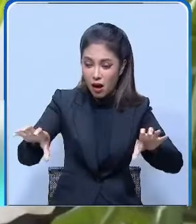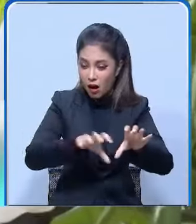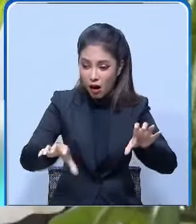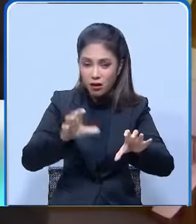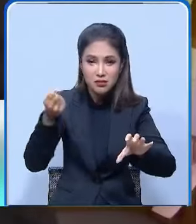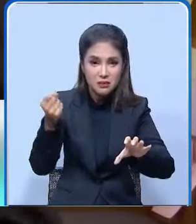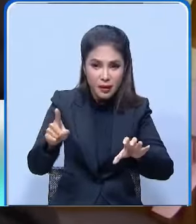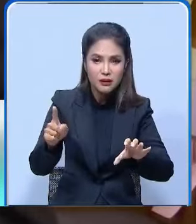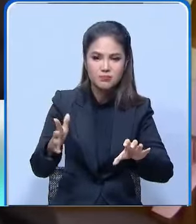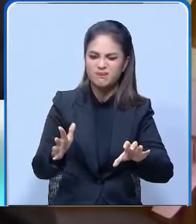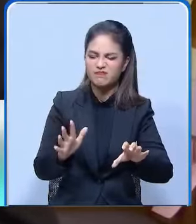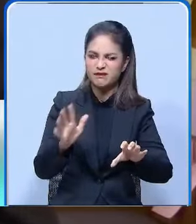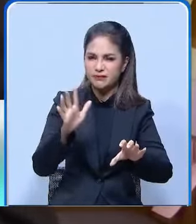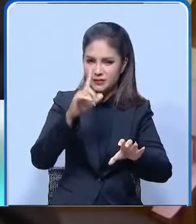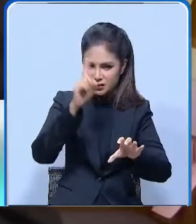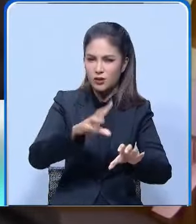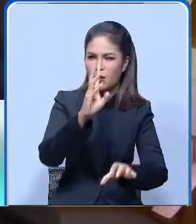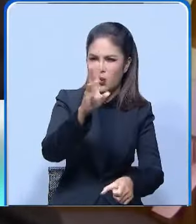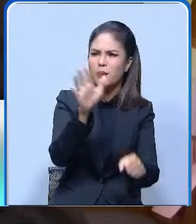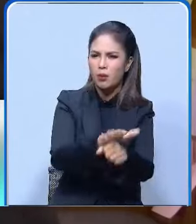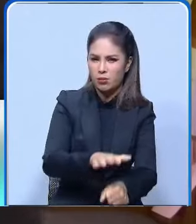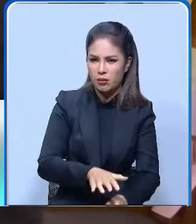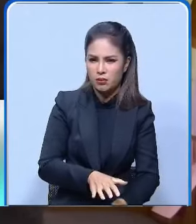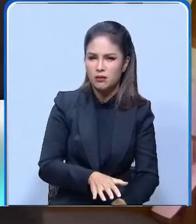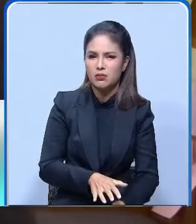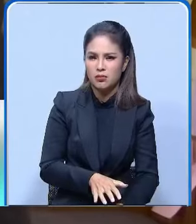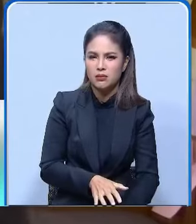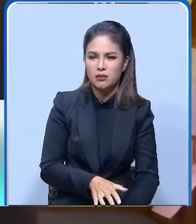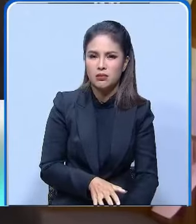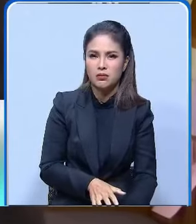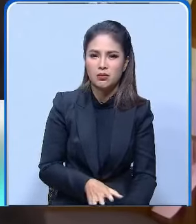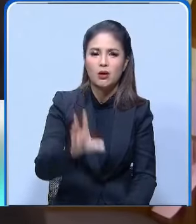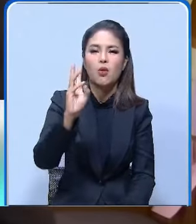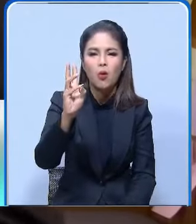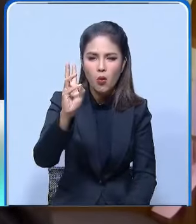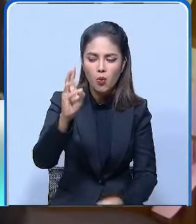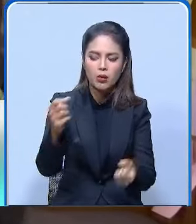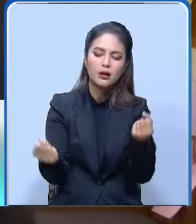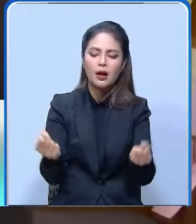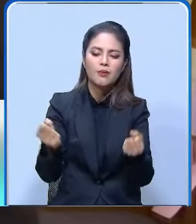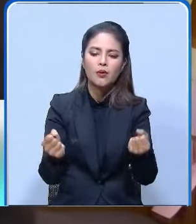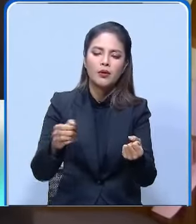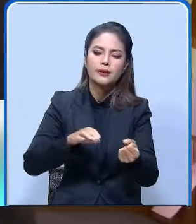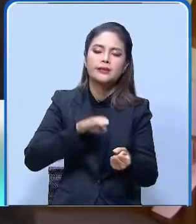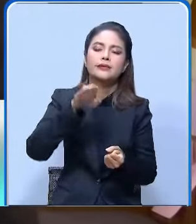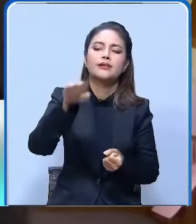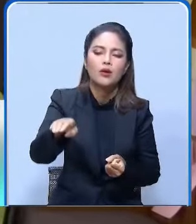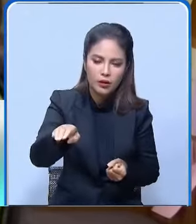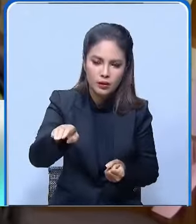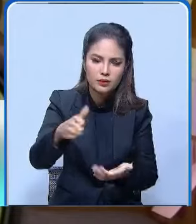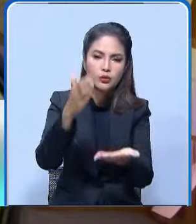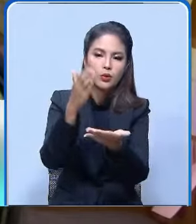ที่แจ้งไว้แต่อย่างที่บอก6ใบเขาติดแล้วเขาไม่สามารถจะวิ่งไปได้ไกลเขาจะต้องจอดทุกๆระ